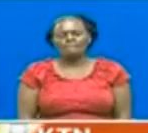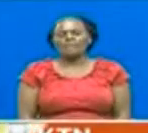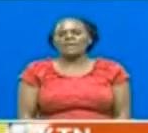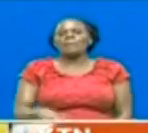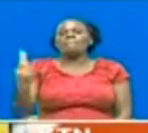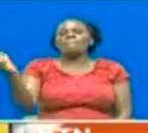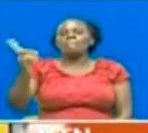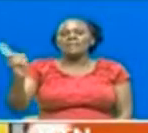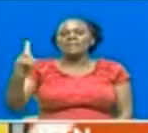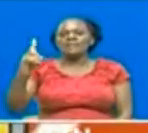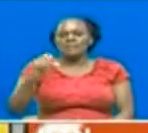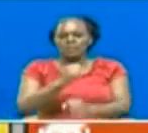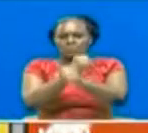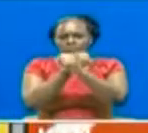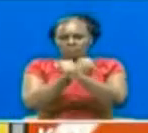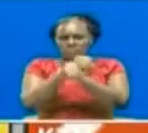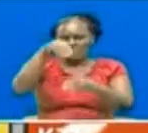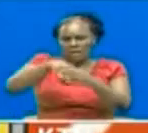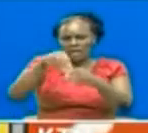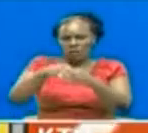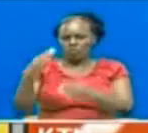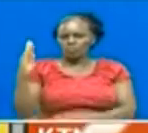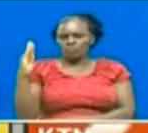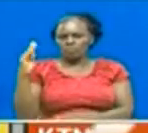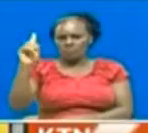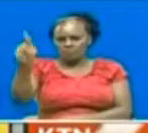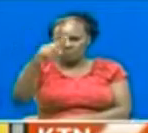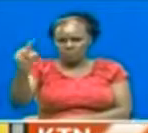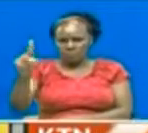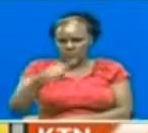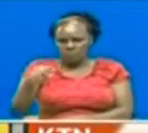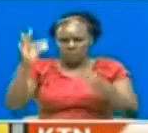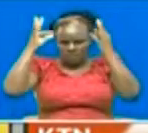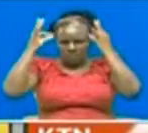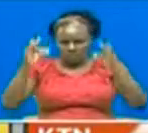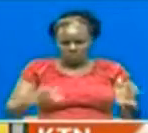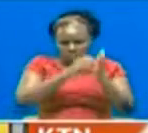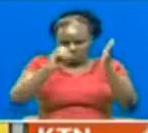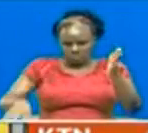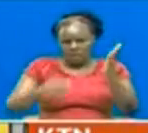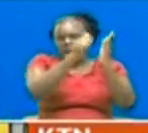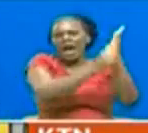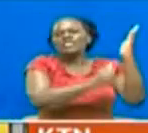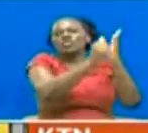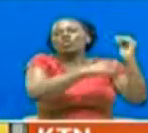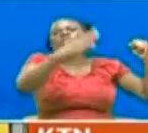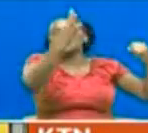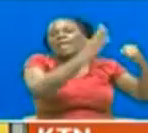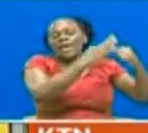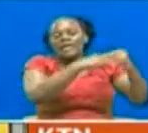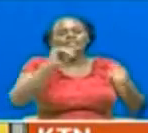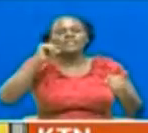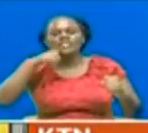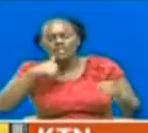Wizara ya usalama wa ndani imeutilia dosari ule uamuzi wa mahakama uliofutilia mbali vifungu vinane vya sheria mpya